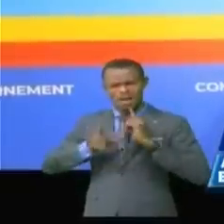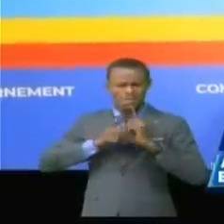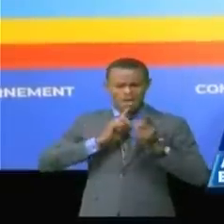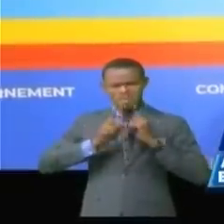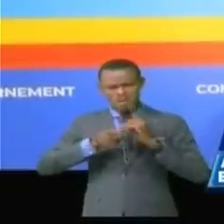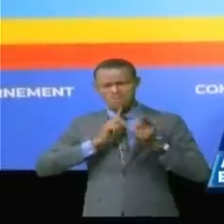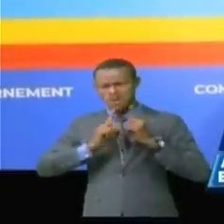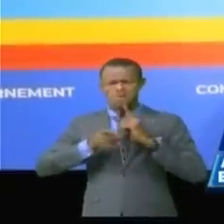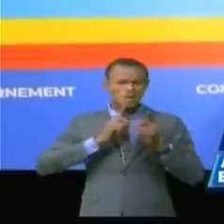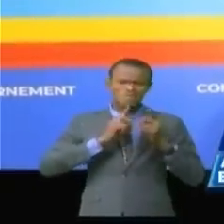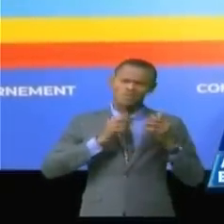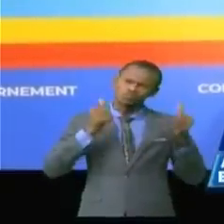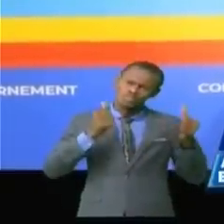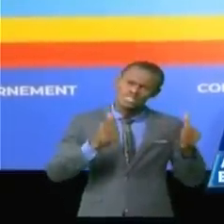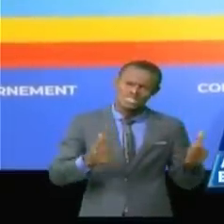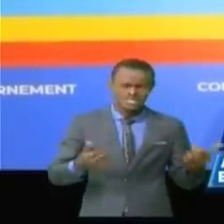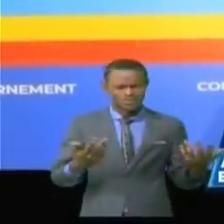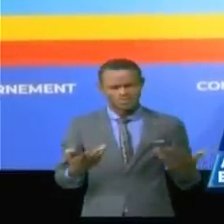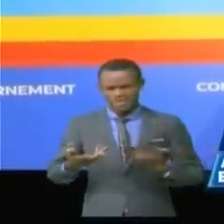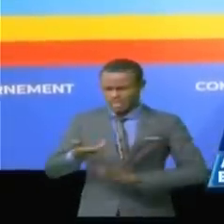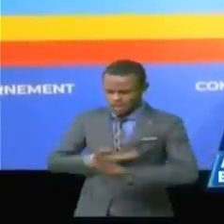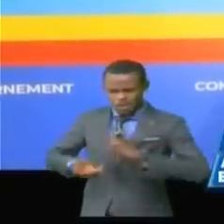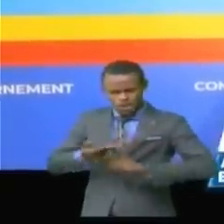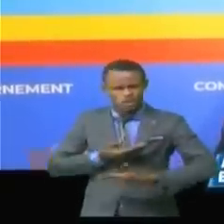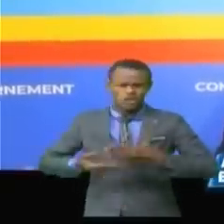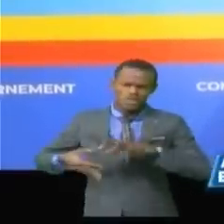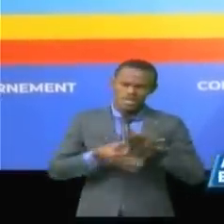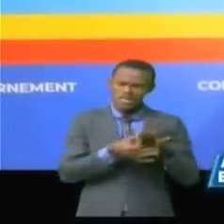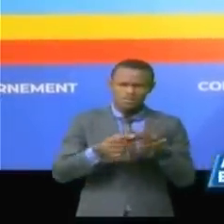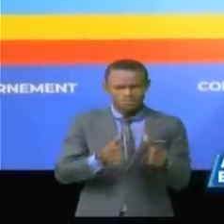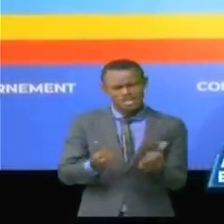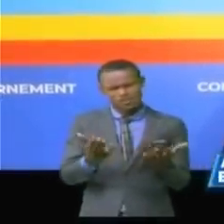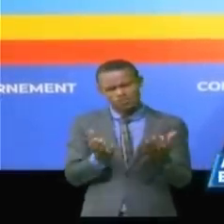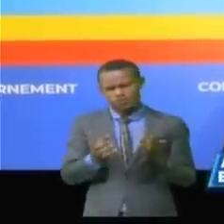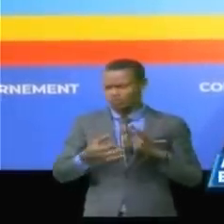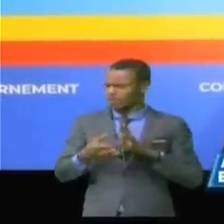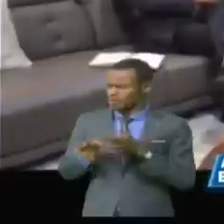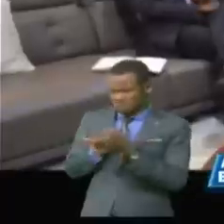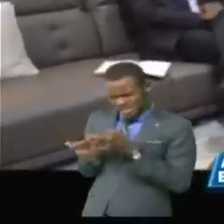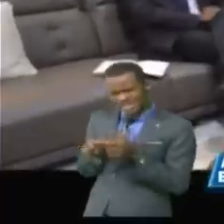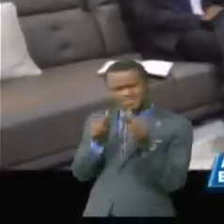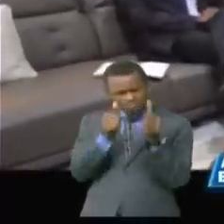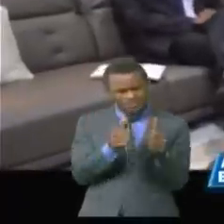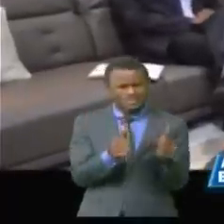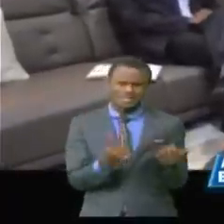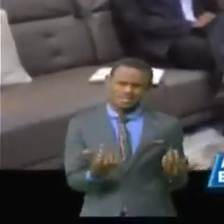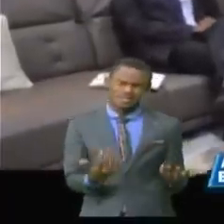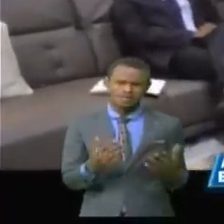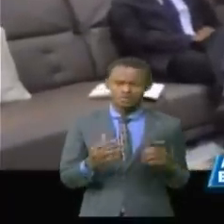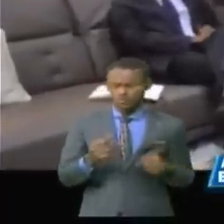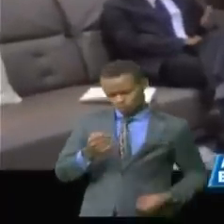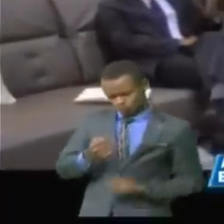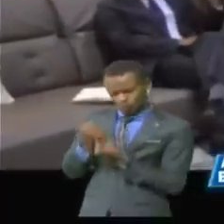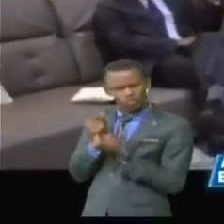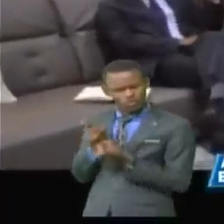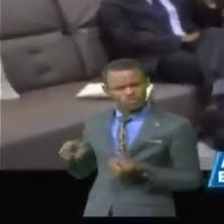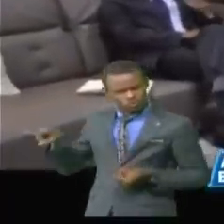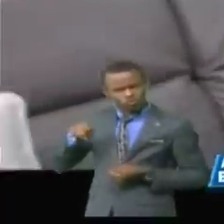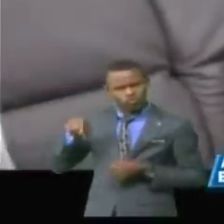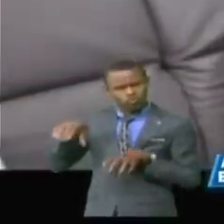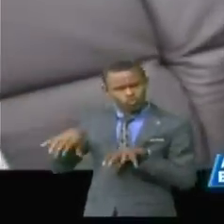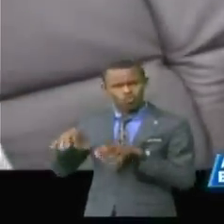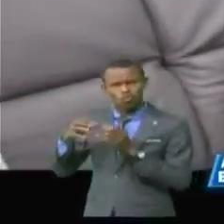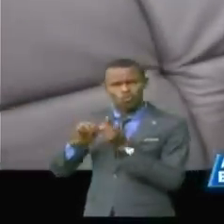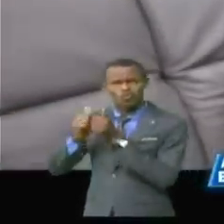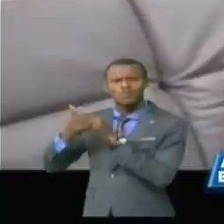Défense. Le but, c'est toujours d'entretenir de meilleures relations entre les deux pays. À noter que les questions de